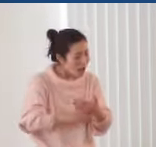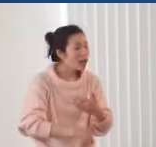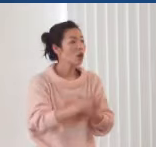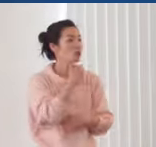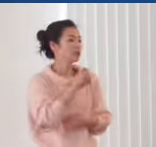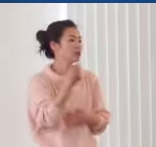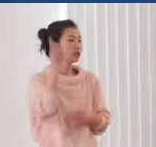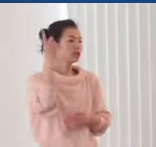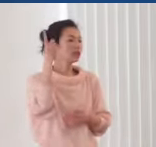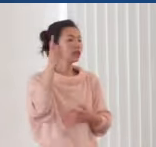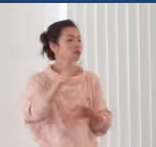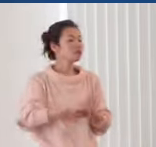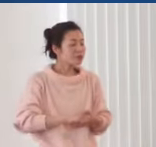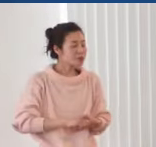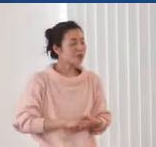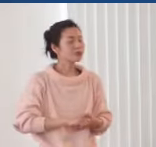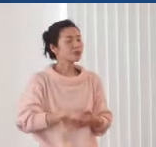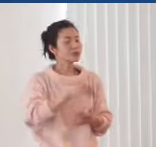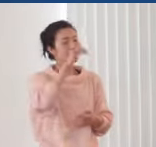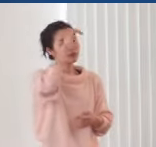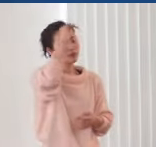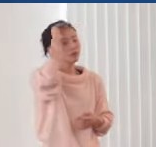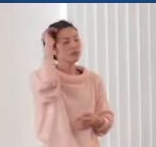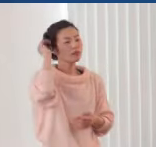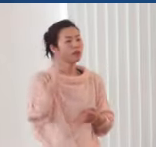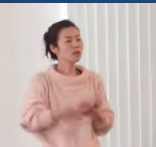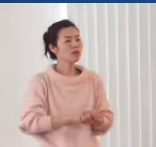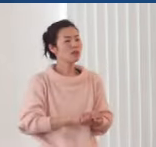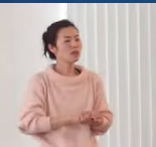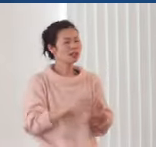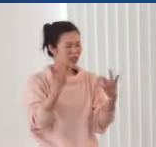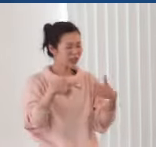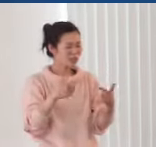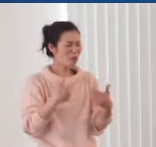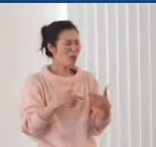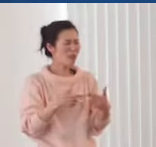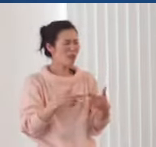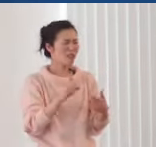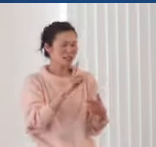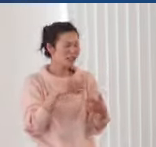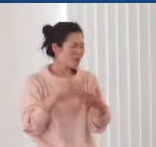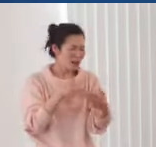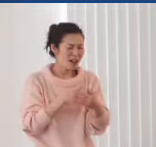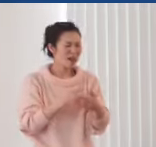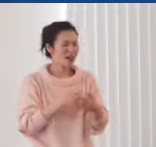はそれが、さらに言うとなぜ今のタイミングなのかということ、わからないことがあるんですね。